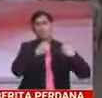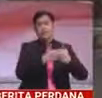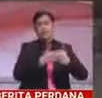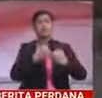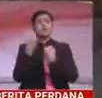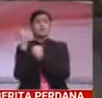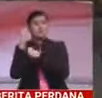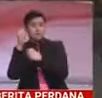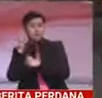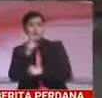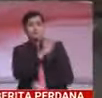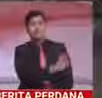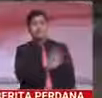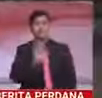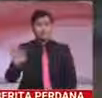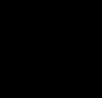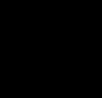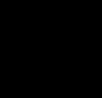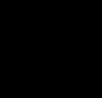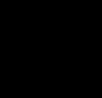subkhan masing-masing